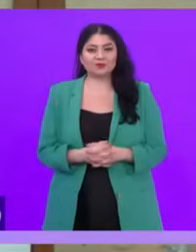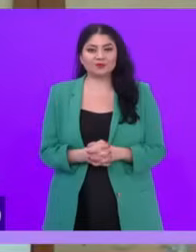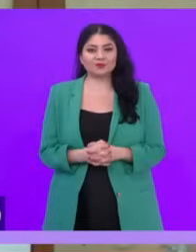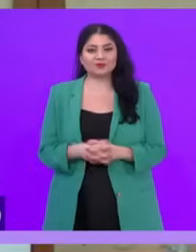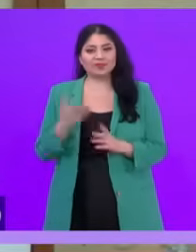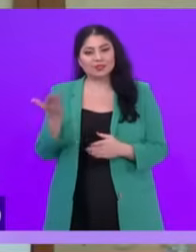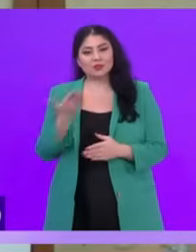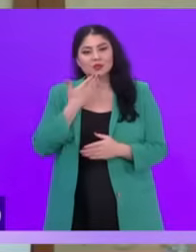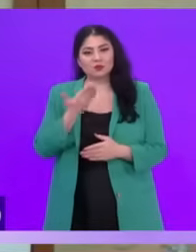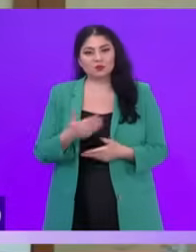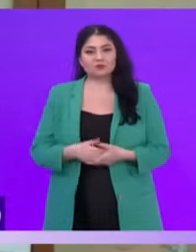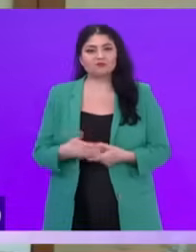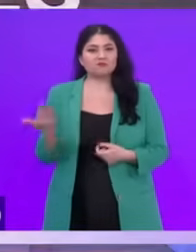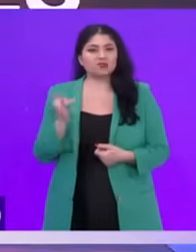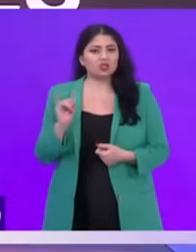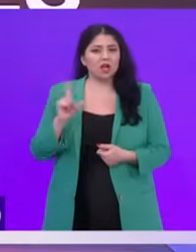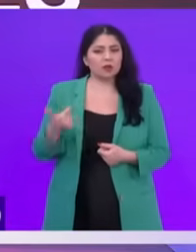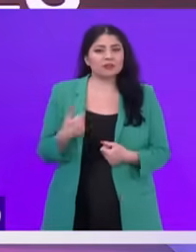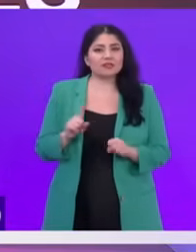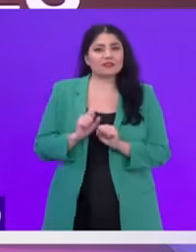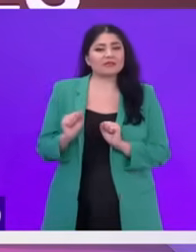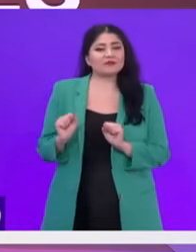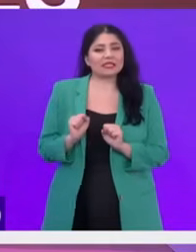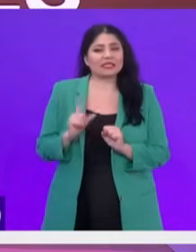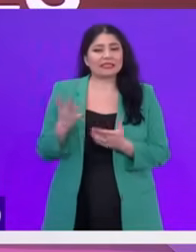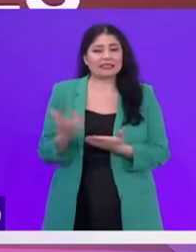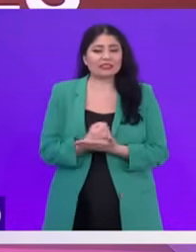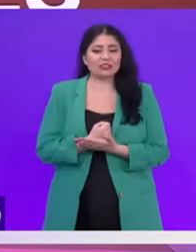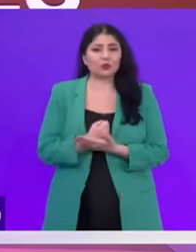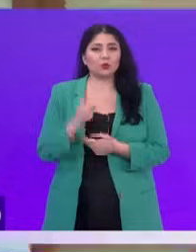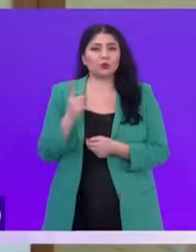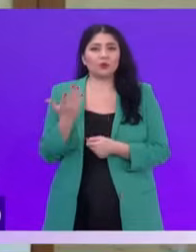vă mulțumesc. Cine ar trebui să se teamă, domnule Cioroianu, de victoria lui Trump?